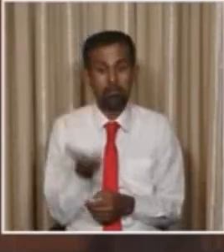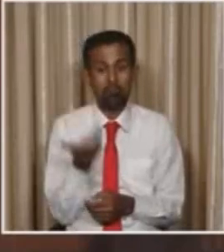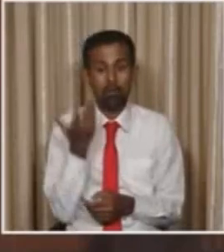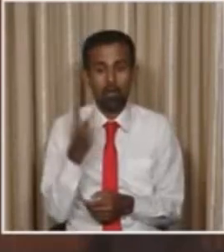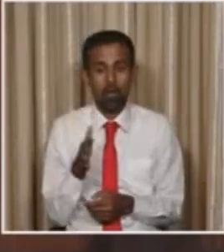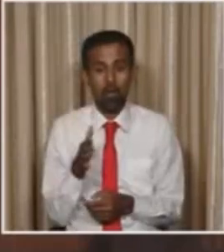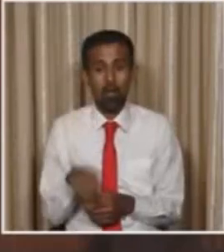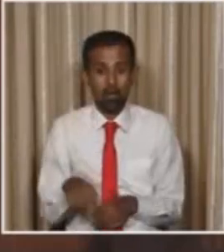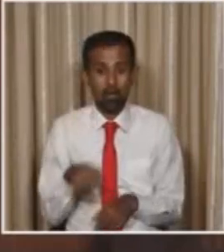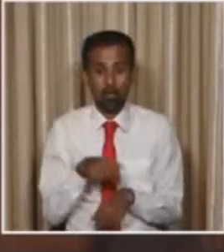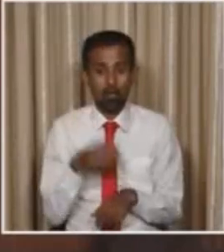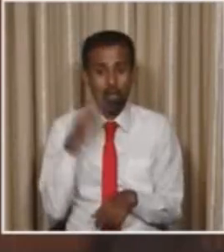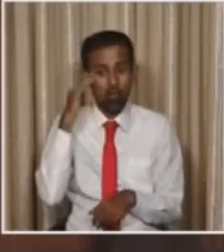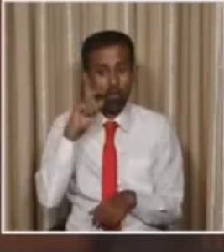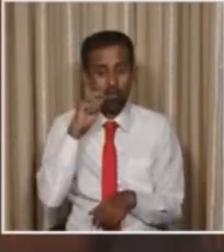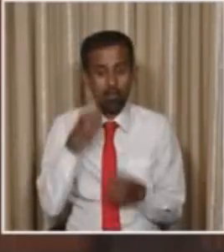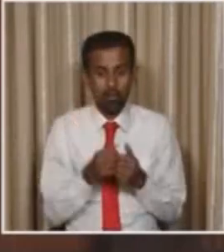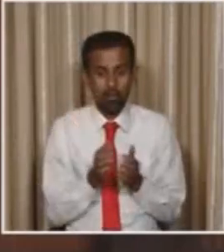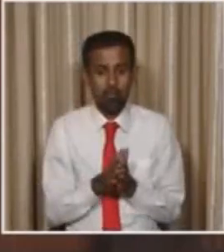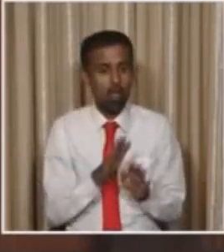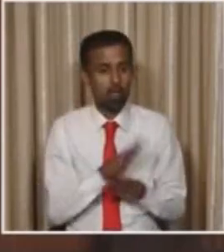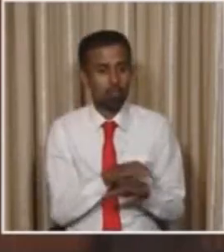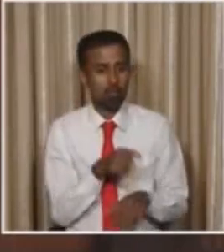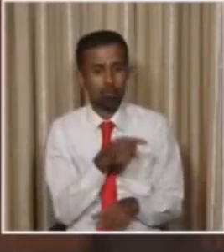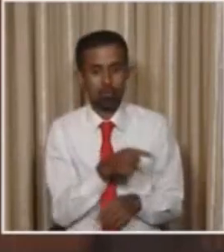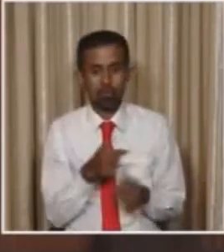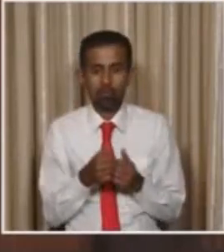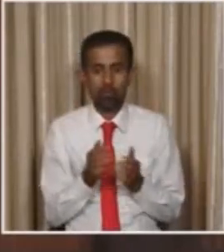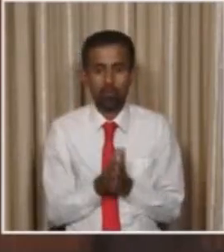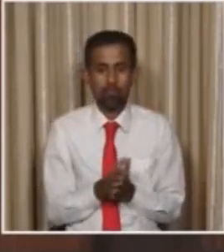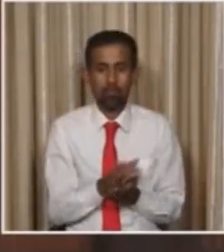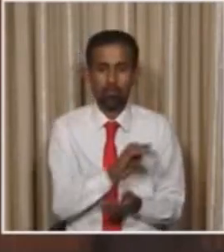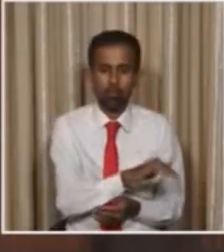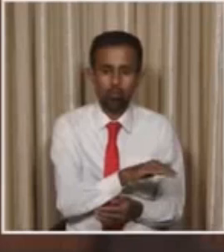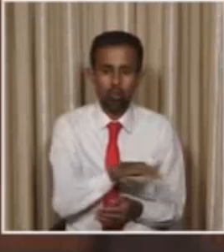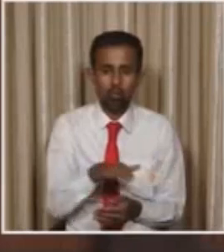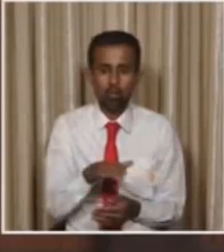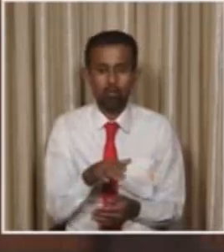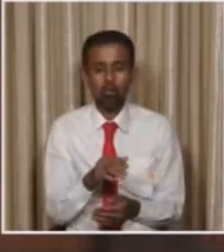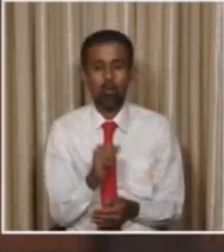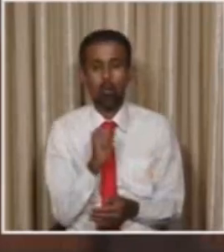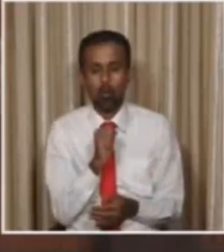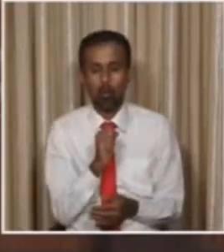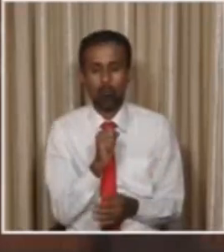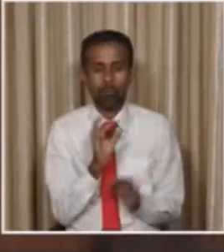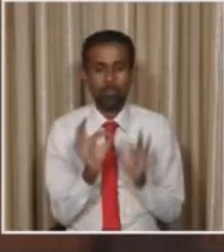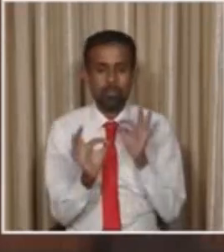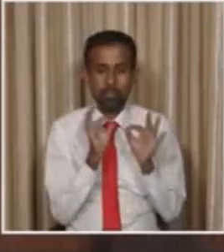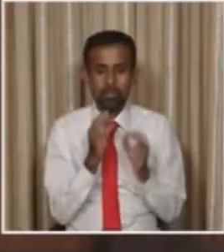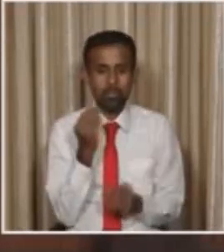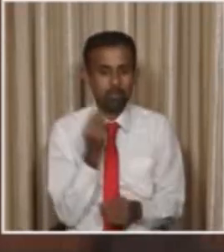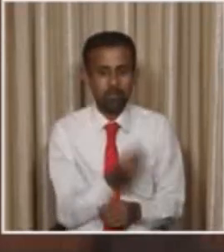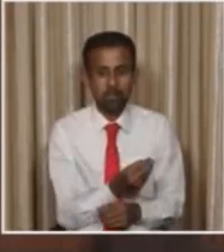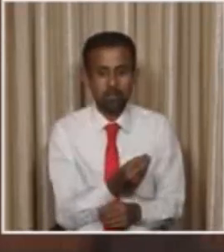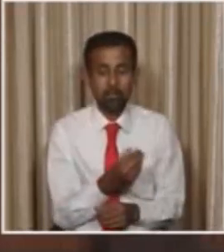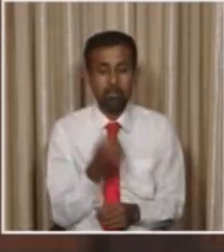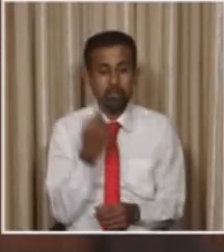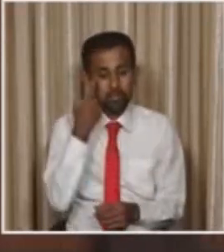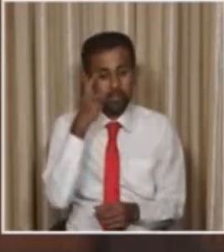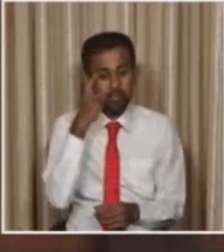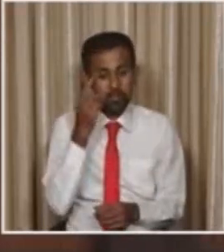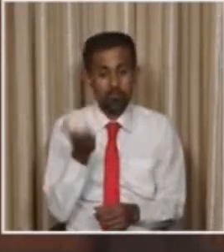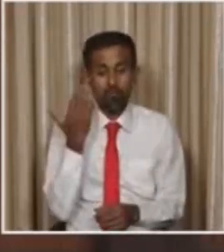தங்களுடைய குழந்தைகளுக்கு பால்மா வாங்குறது எப்படி என்று தெரியாமல் இருக்கிறார்கள். எத்தனையோ வைத்தியசாலையிலே ஊசிகள் இல்லாமல் மருந்து இல்லாமல்